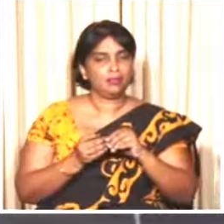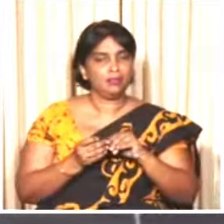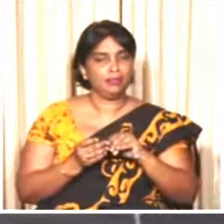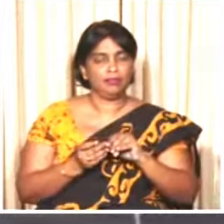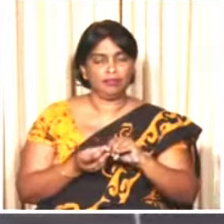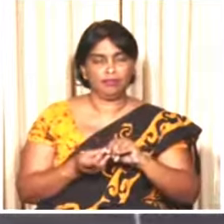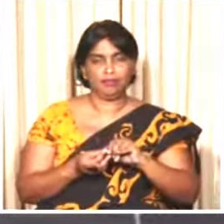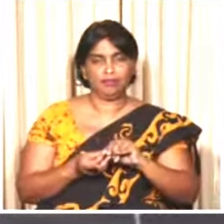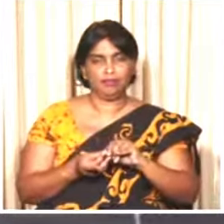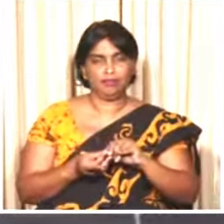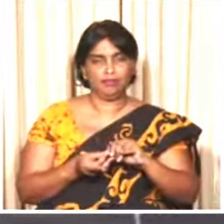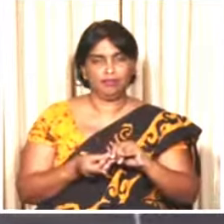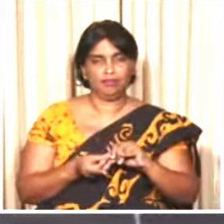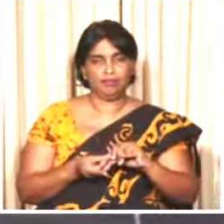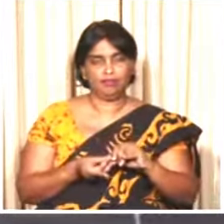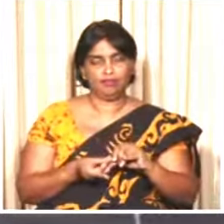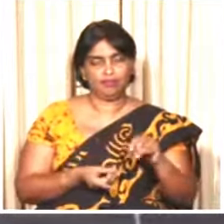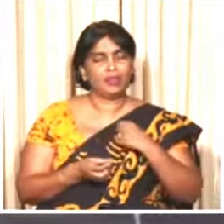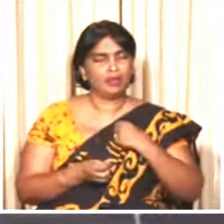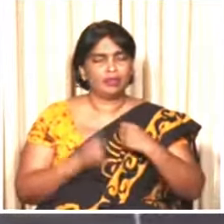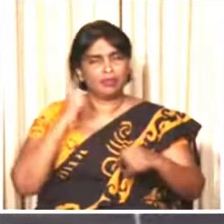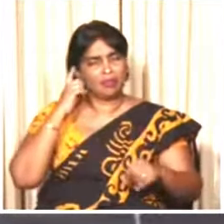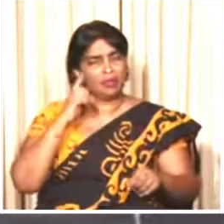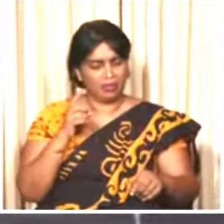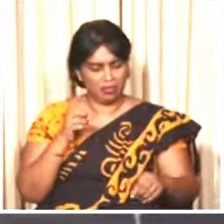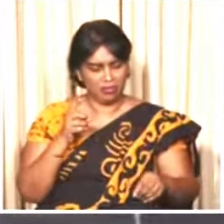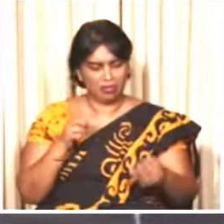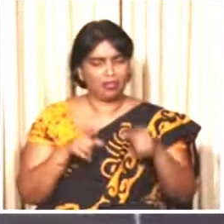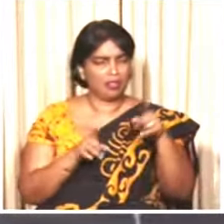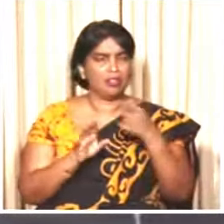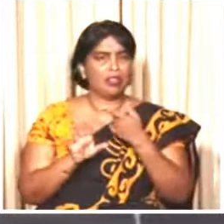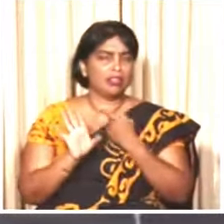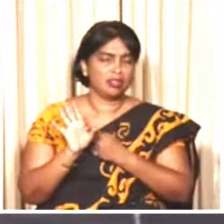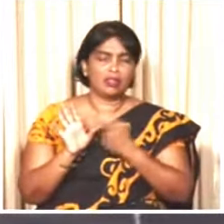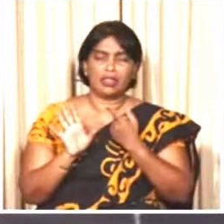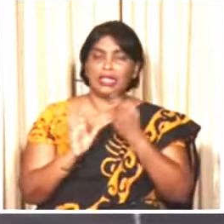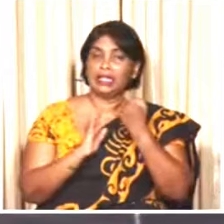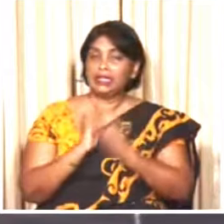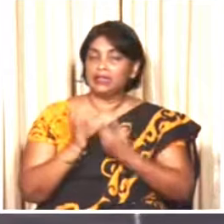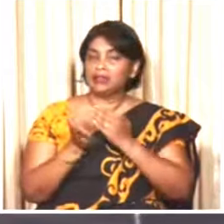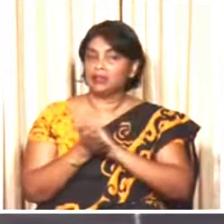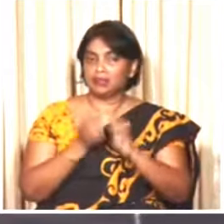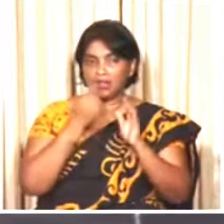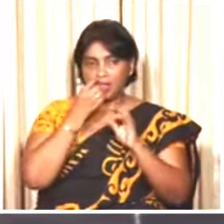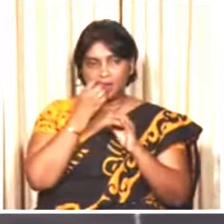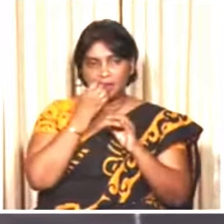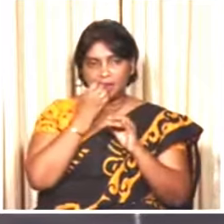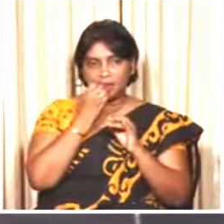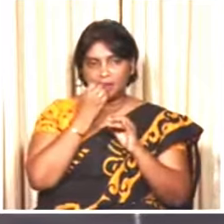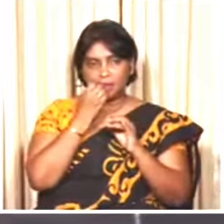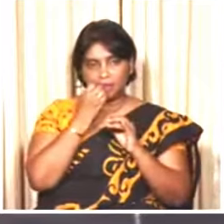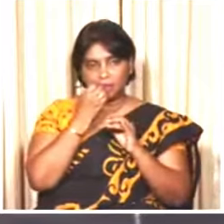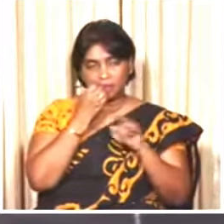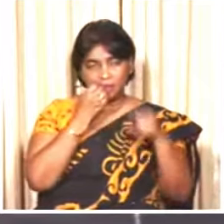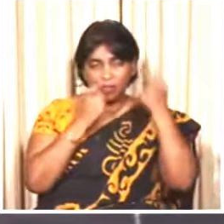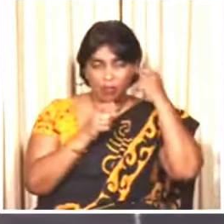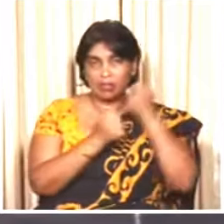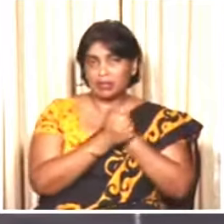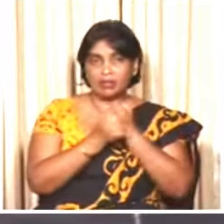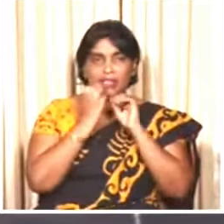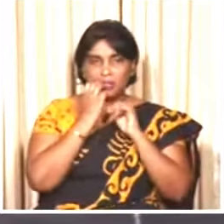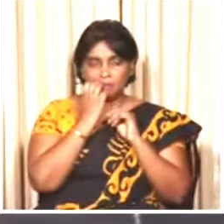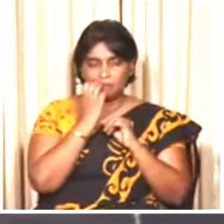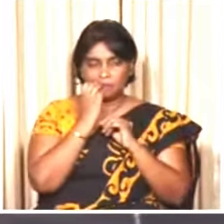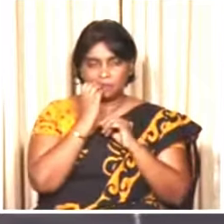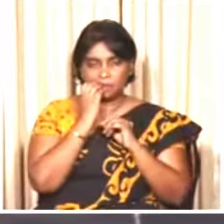වෙලා තිබ්බ නිසා. ඉතින් මම හිතනවා ඒ තරුණයාට නීතිය ක්‍රියාත්මක කිරීම සඳහා කටයුතු කරන්න යන්නේ නැතුව එතුමාගේ